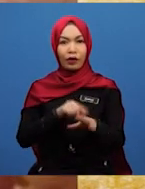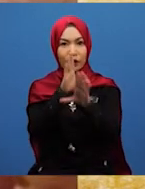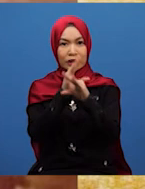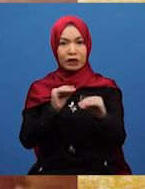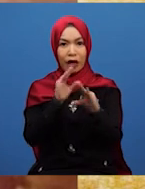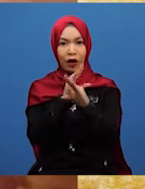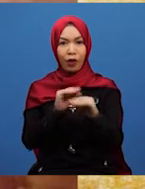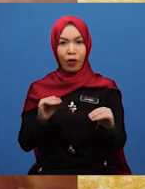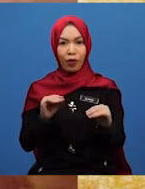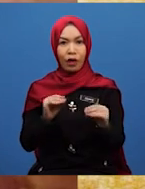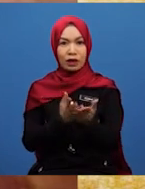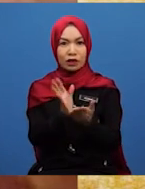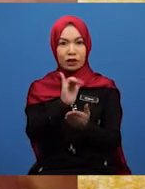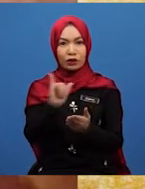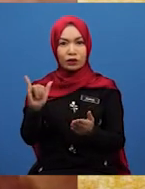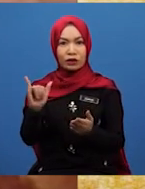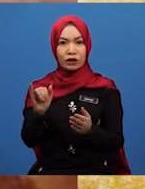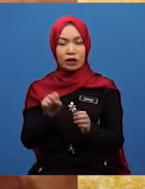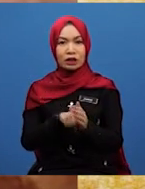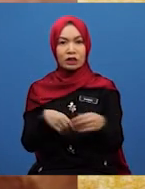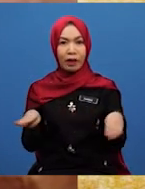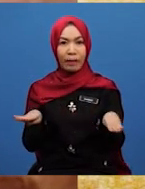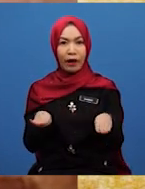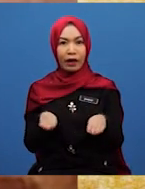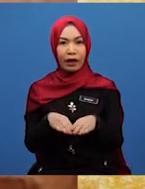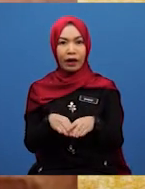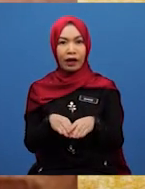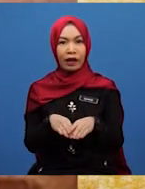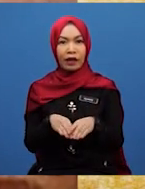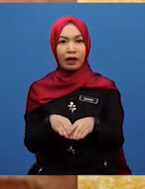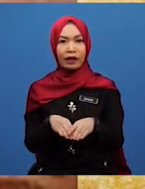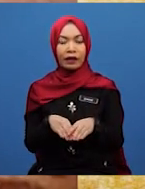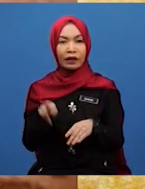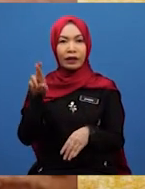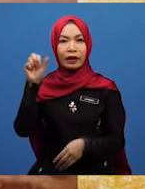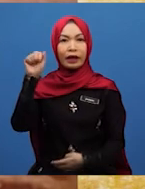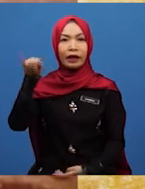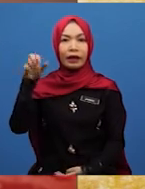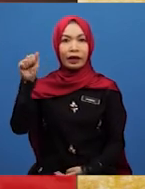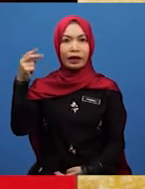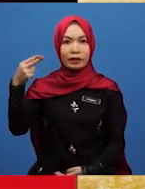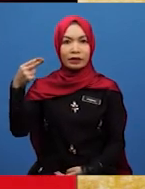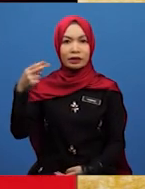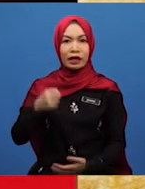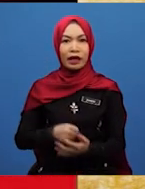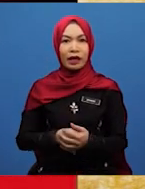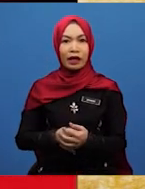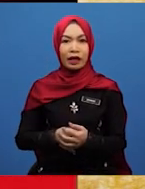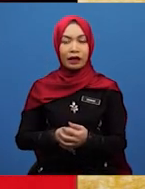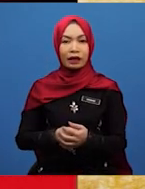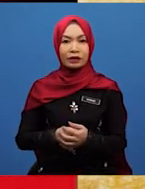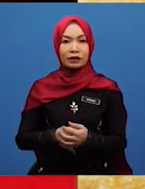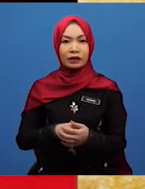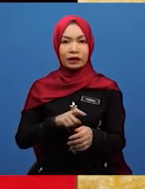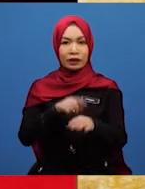berikutnya, James Brooke dilantik sebagai rajah. Pada asalnya, saiz Sarawak tidaklah besar. Semasa Charles